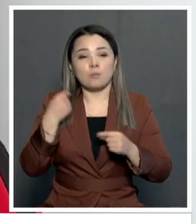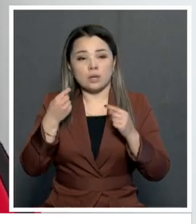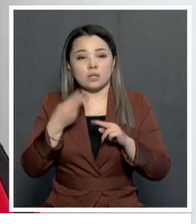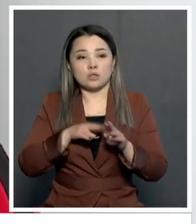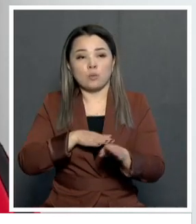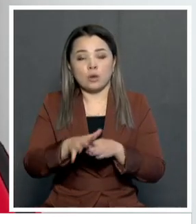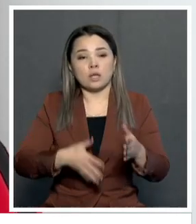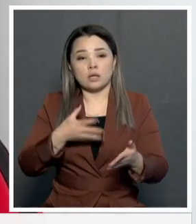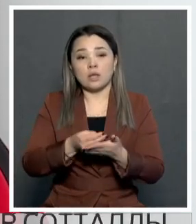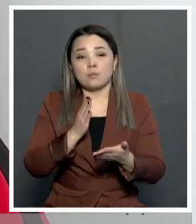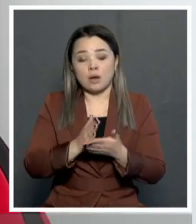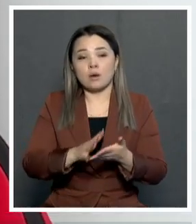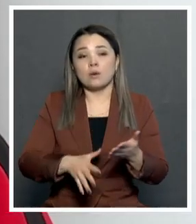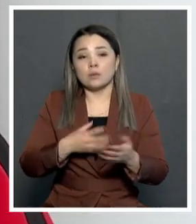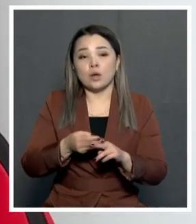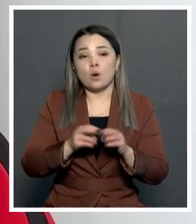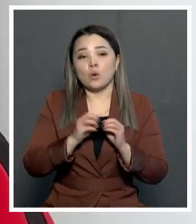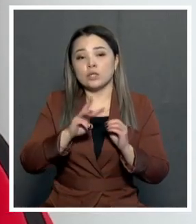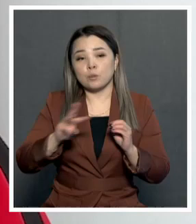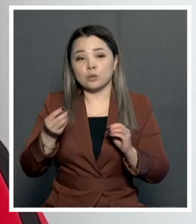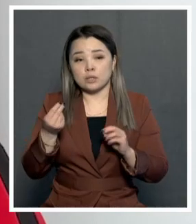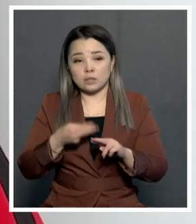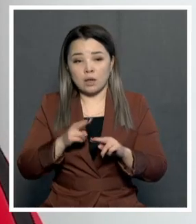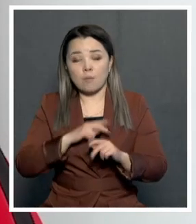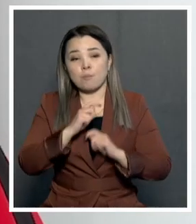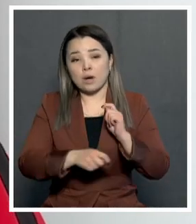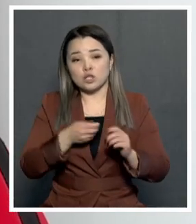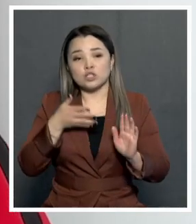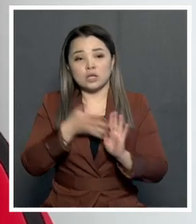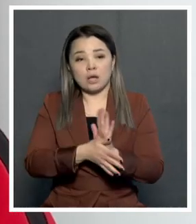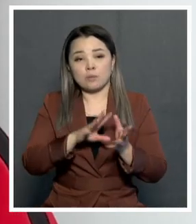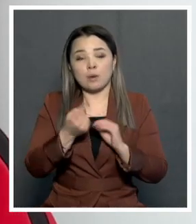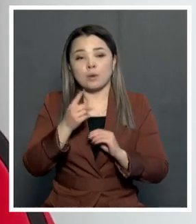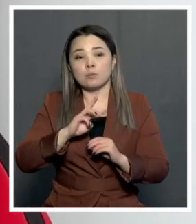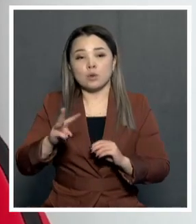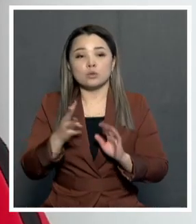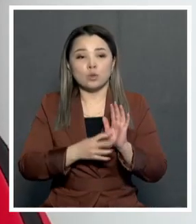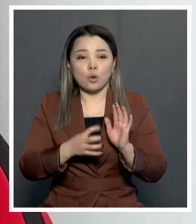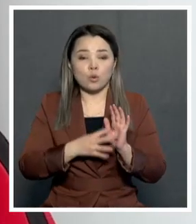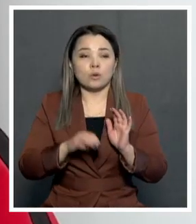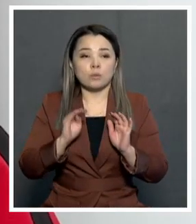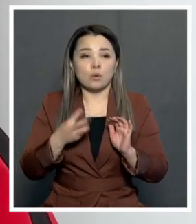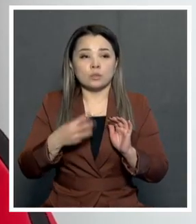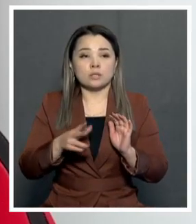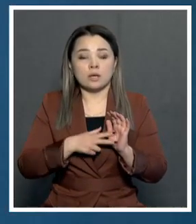толық қанағаттандырылды. Яғни моральдық шығын 10 миллион теңге, материалдық шығынымыз 1 миллион 938 мың